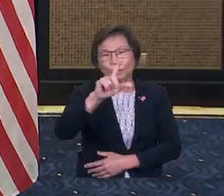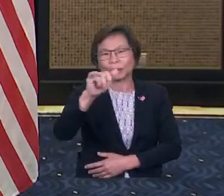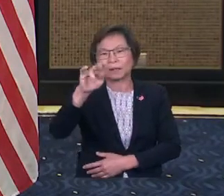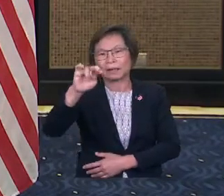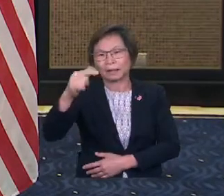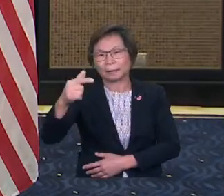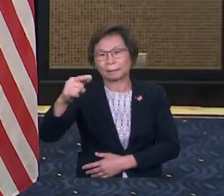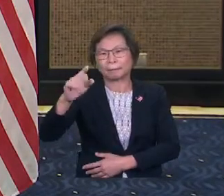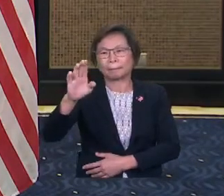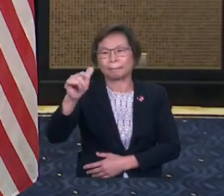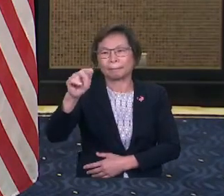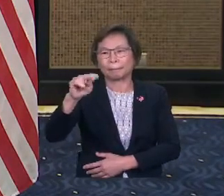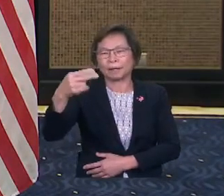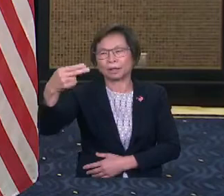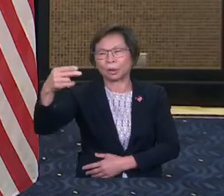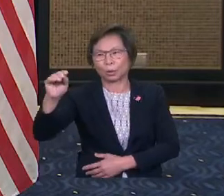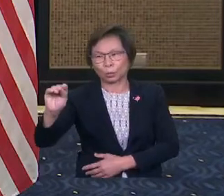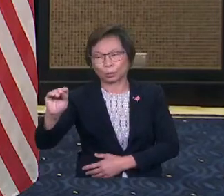banhub